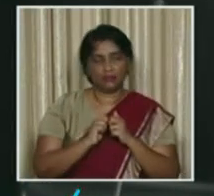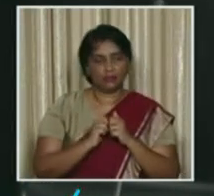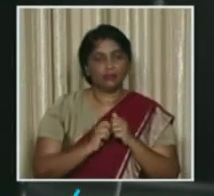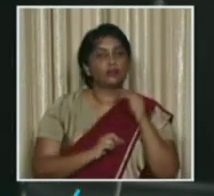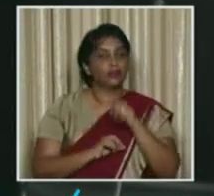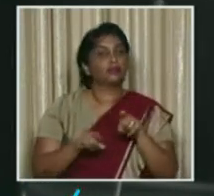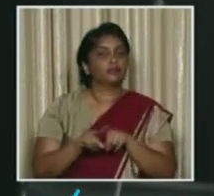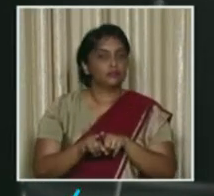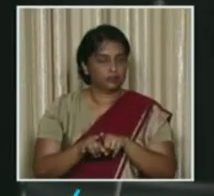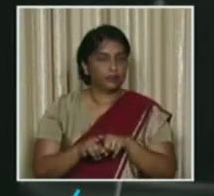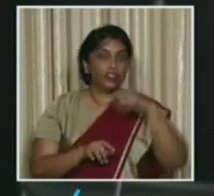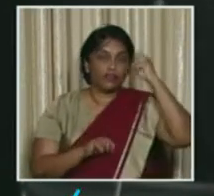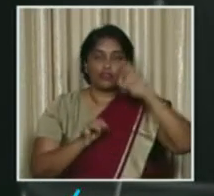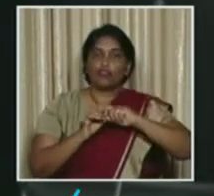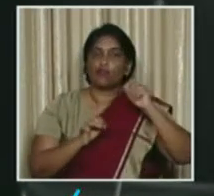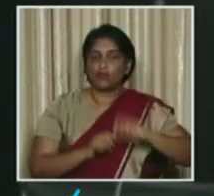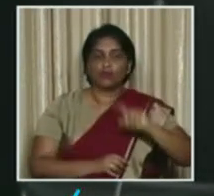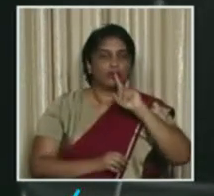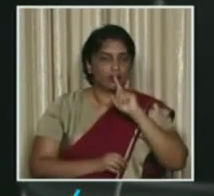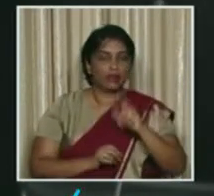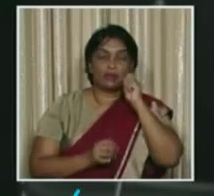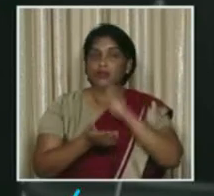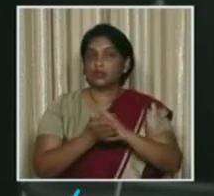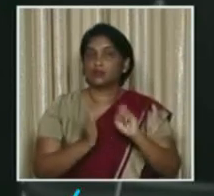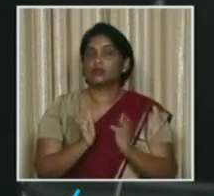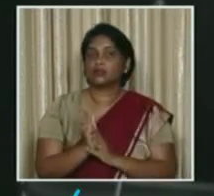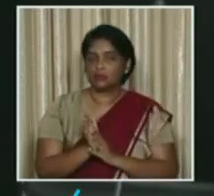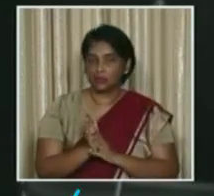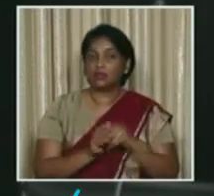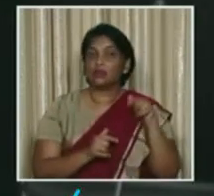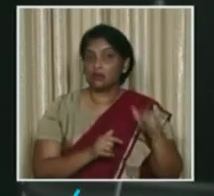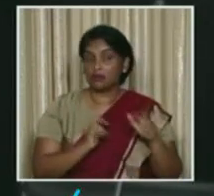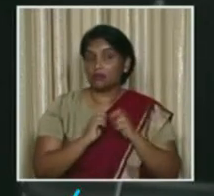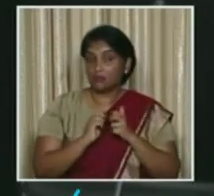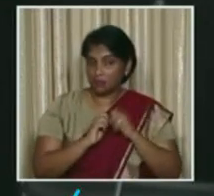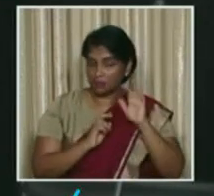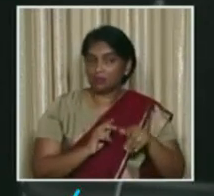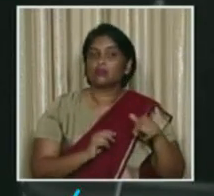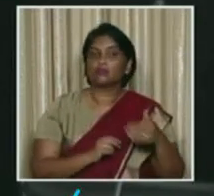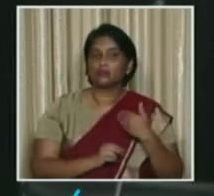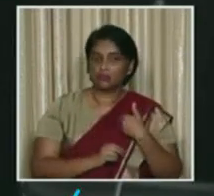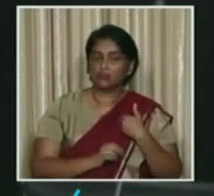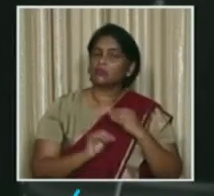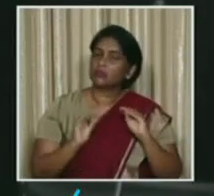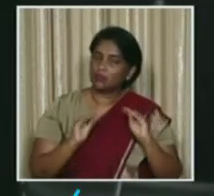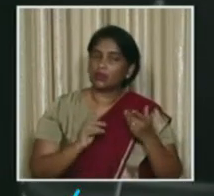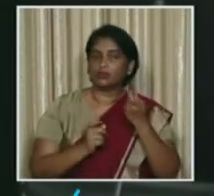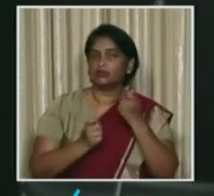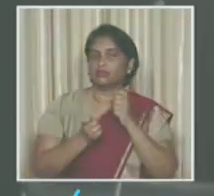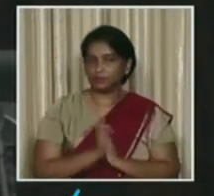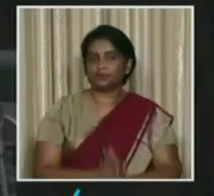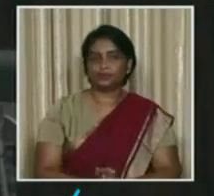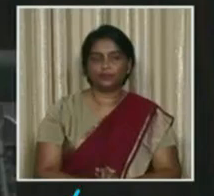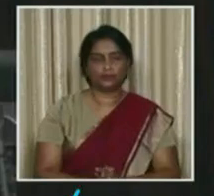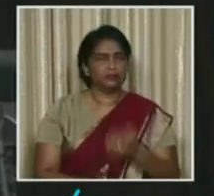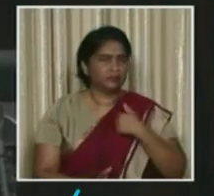ඒ නිසා තමයි විදුලි බල මණ්ඩලයේ ඉල්ලීමක් කළ තියෙන මහජන උපිතා කොමිසමෙන් මේ තත්ත්වය උඩ අපිට යම් අගය වෙනස් කිරීමක් කළ දෙන්න